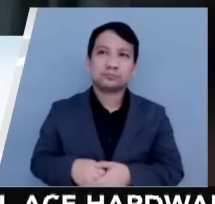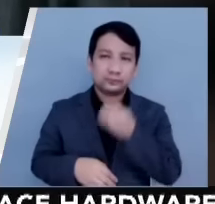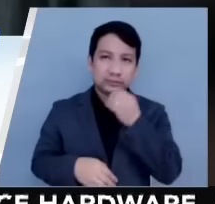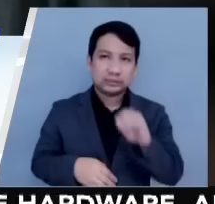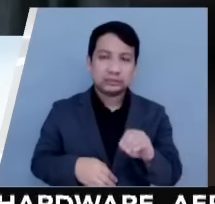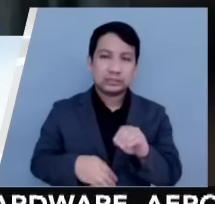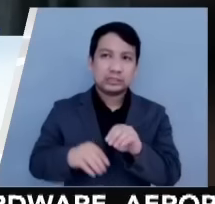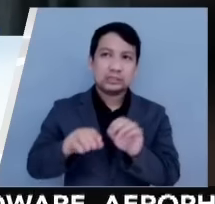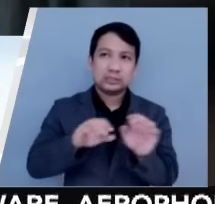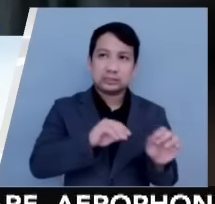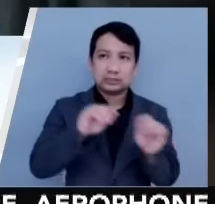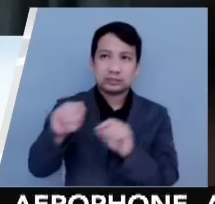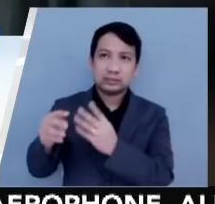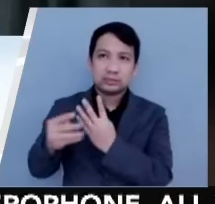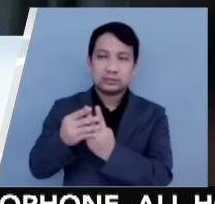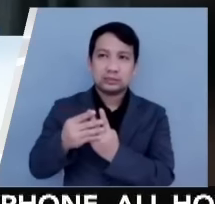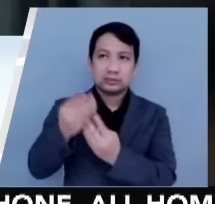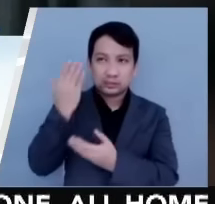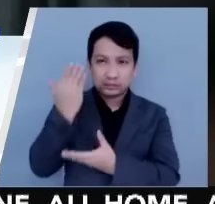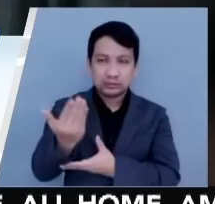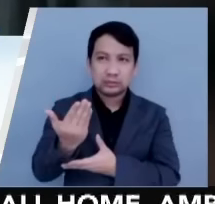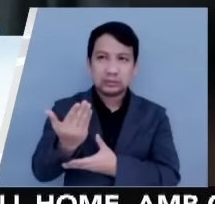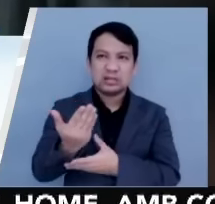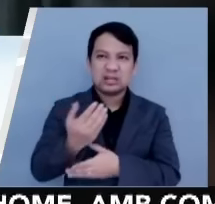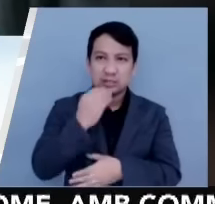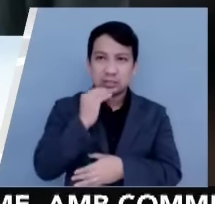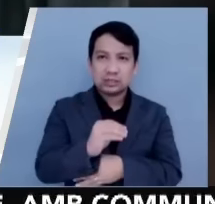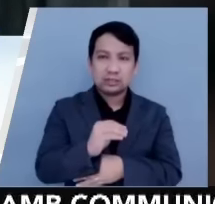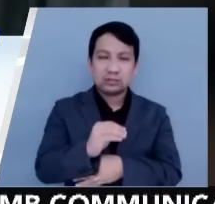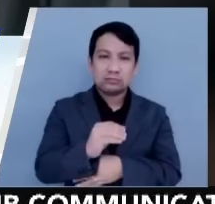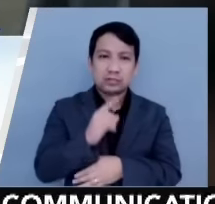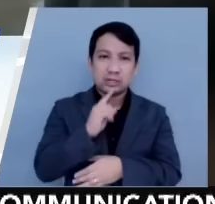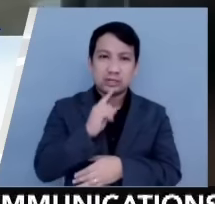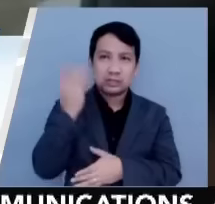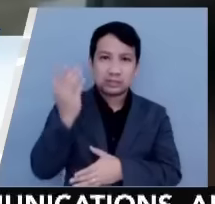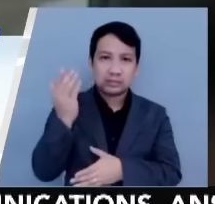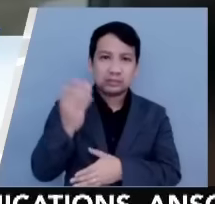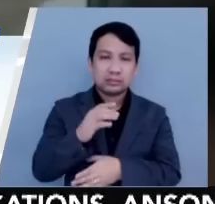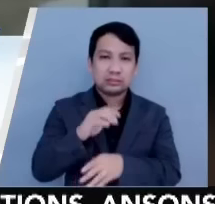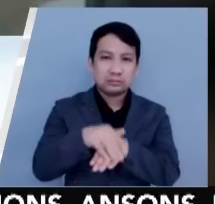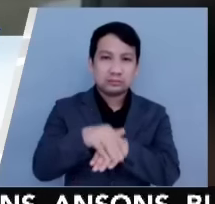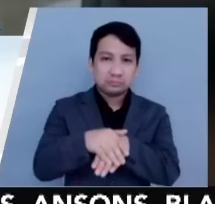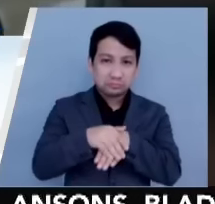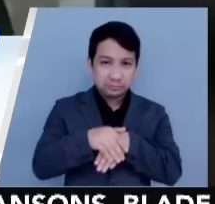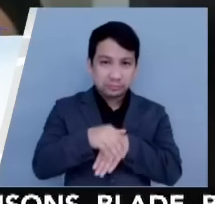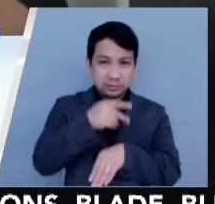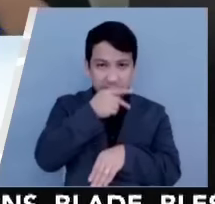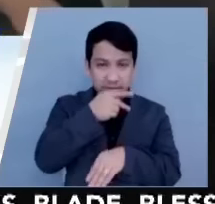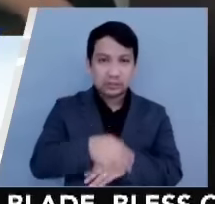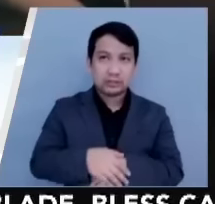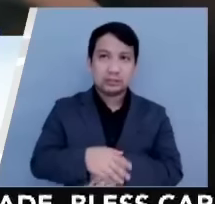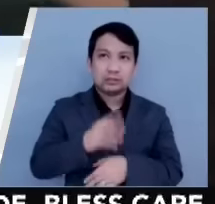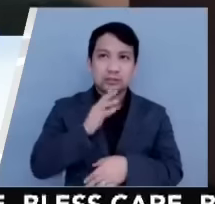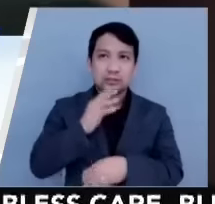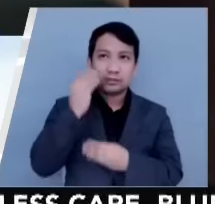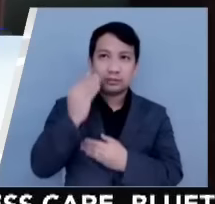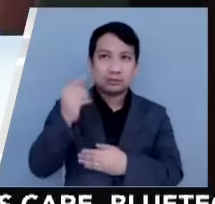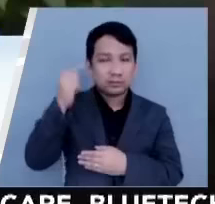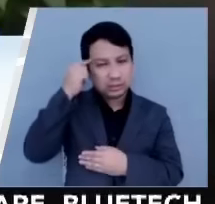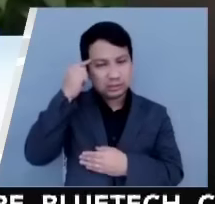ay muling binigyan ng pagkakataon si Ong na magsalita sa pamamagitan ng executive session. Dito na nagsalita si Ong na pag-iisipan niya ang